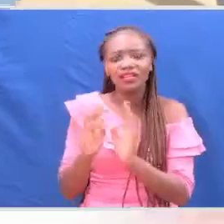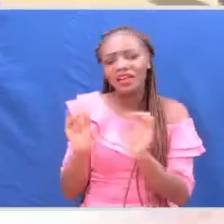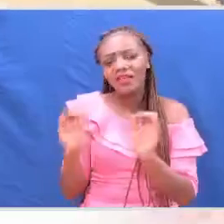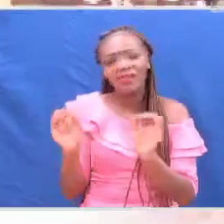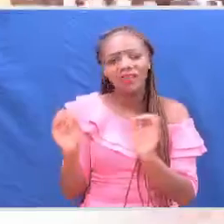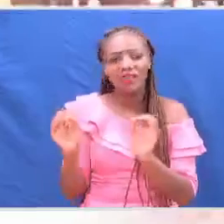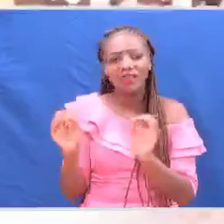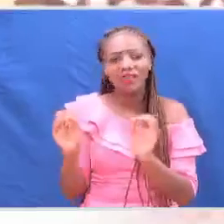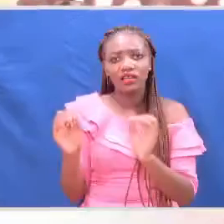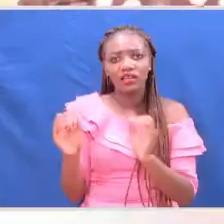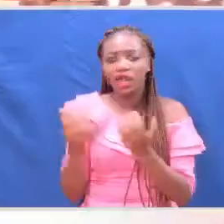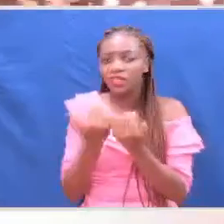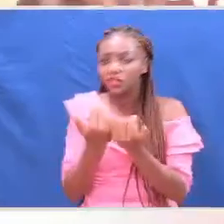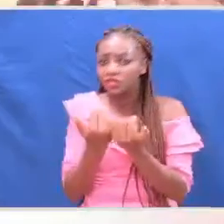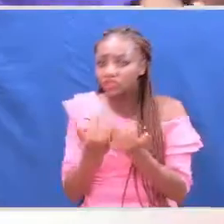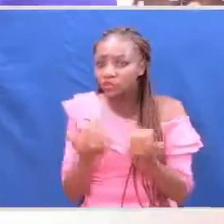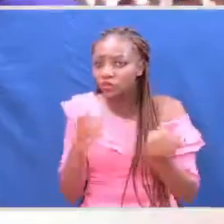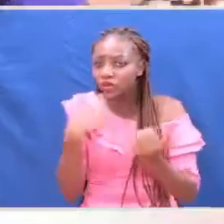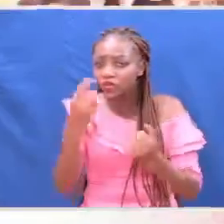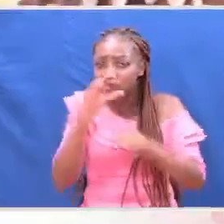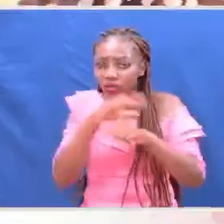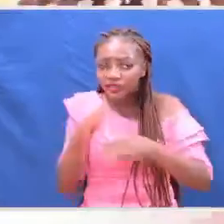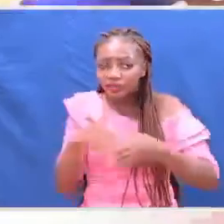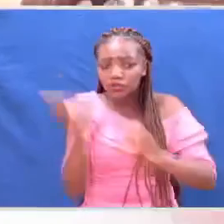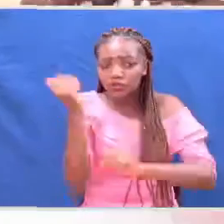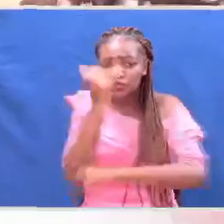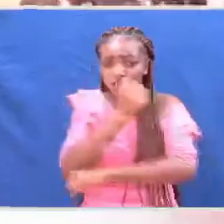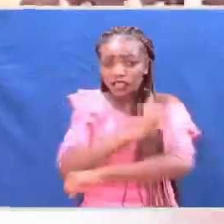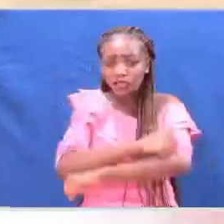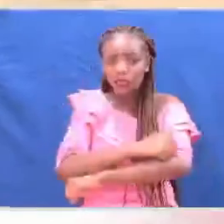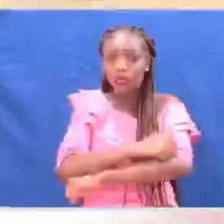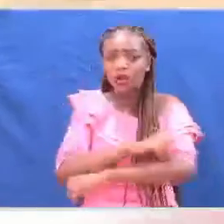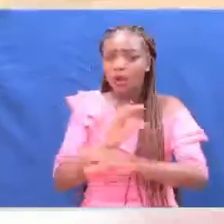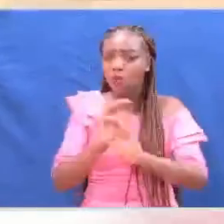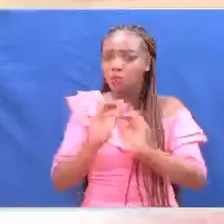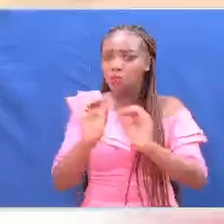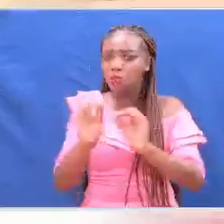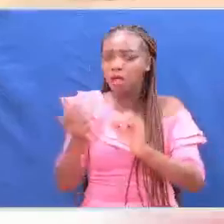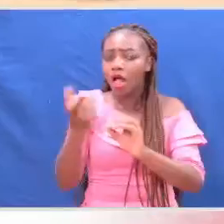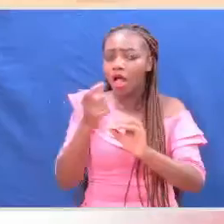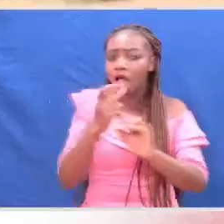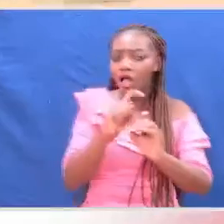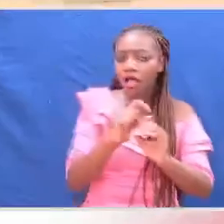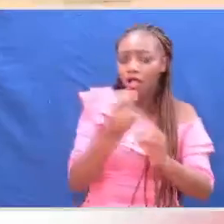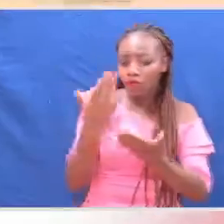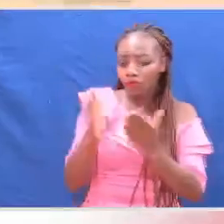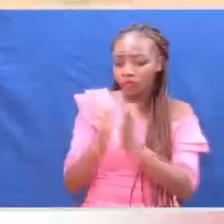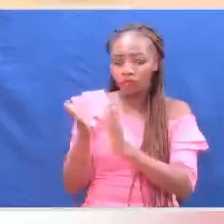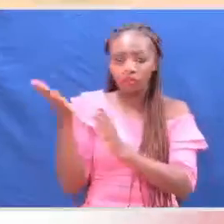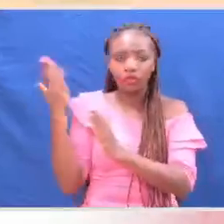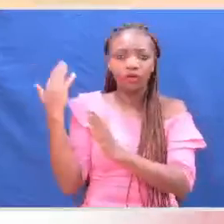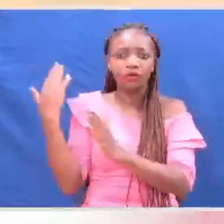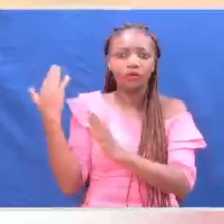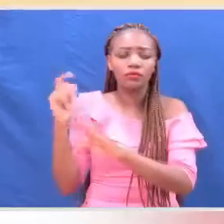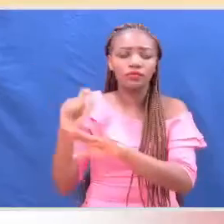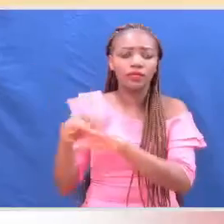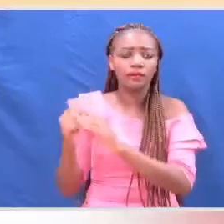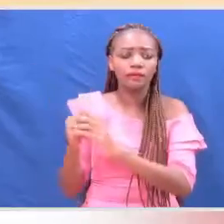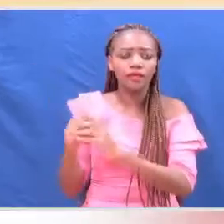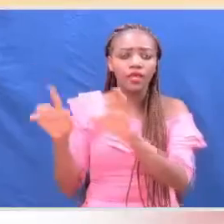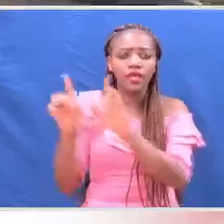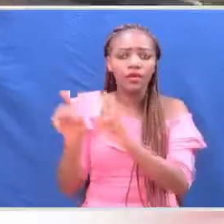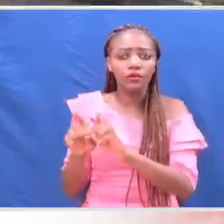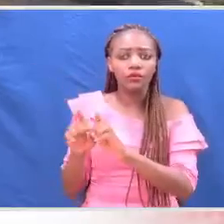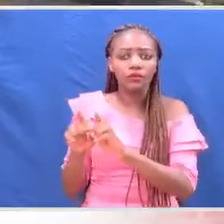Idadi ya wanafunzi waliokosa nafasi shuleni imeongezeka mwaka huu ikilinganishwa na miaka ya hapo awali.